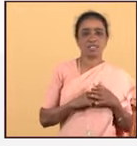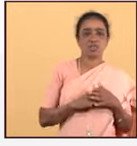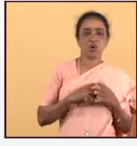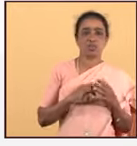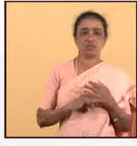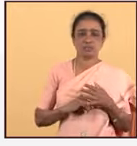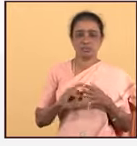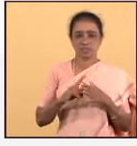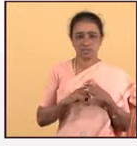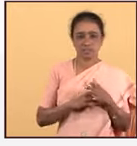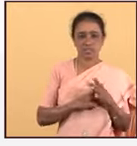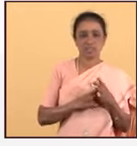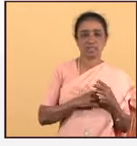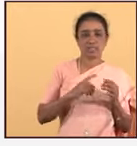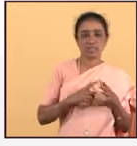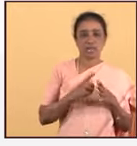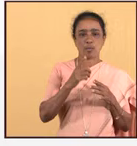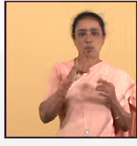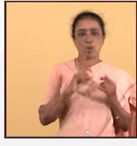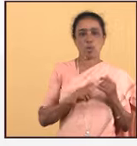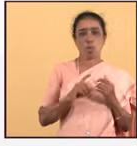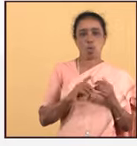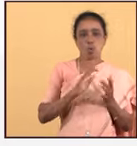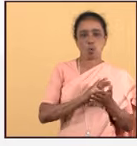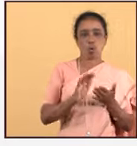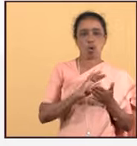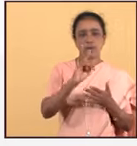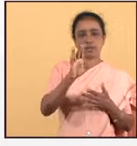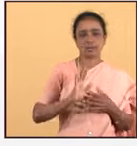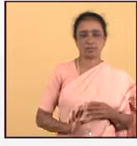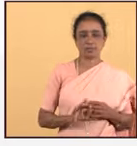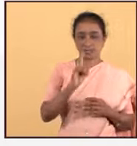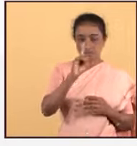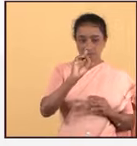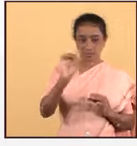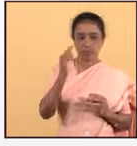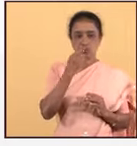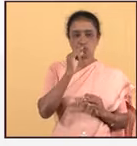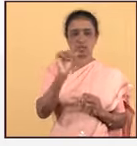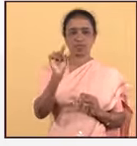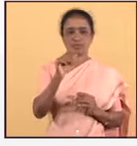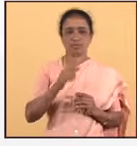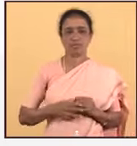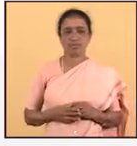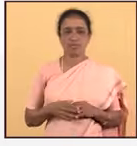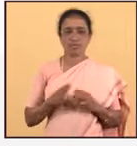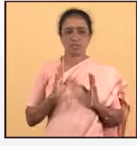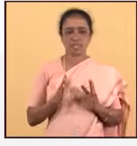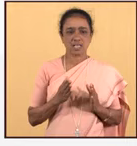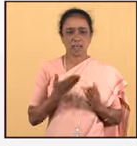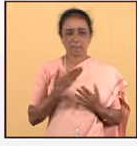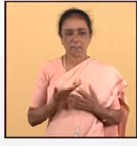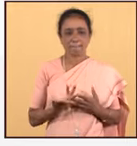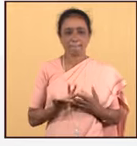ஜேக்கப் ஹோல் யோக் என்பவர் செகுலரிசம் என்ற வார்த்தையை என்ன செய்தார், உருவாக்கினார். இந்த சமய சார்பற்ற